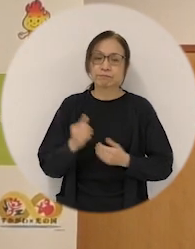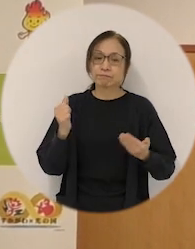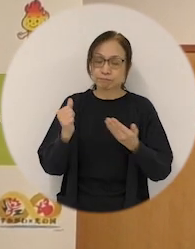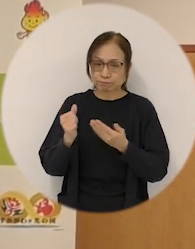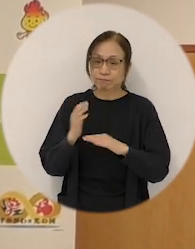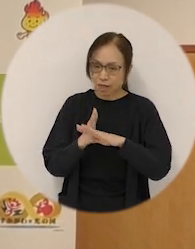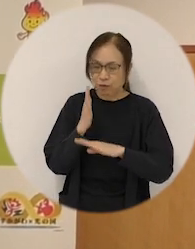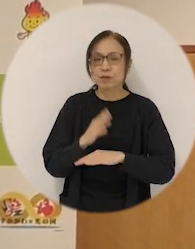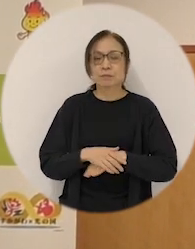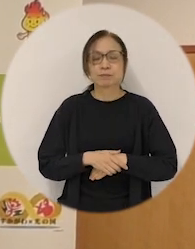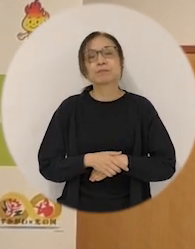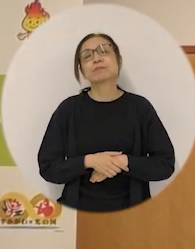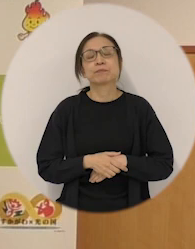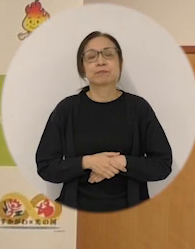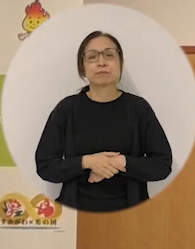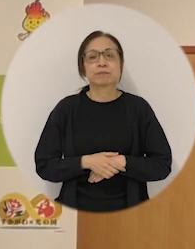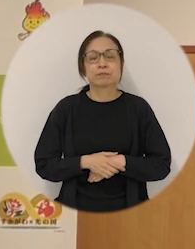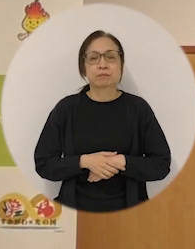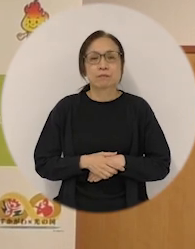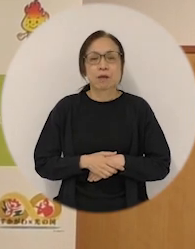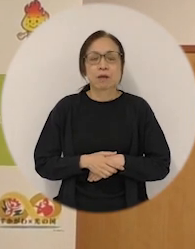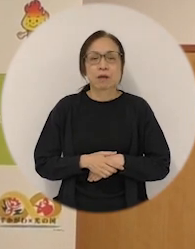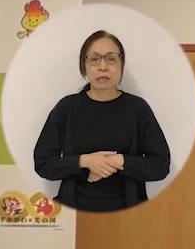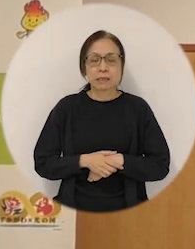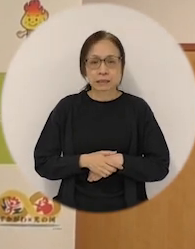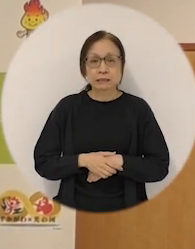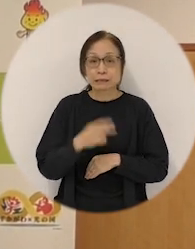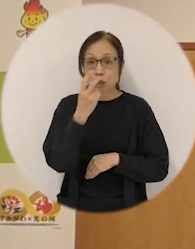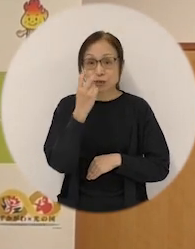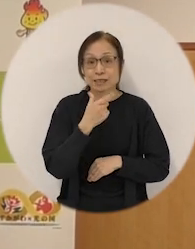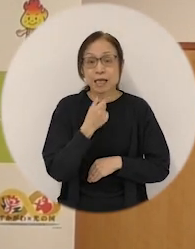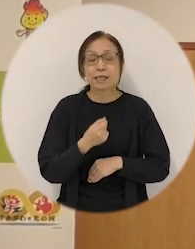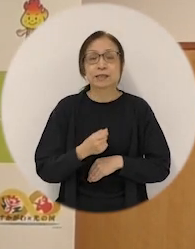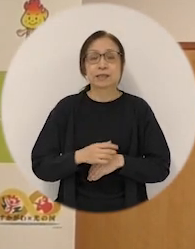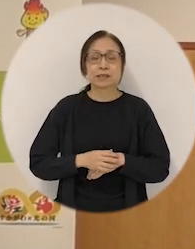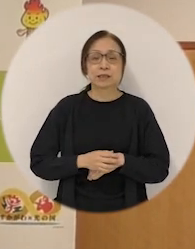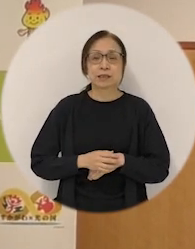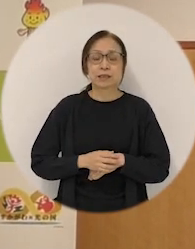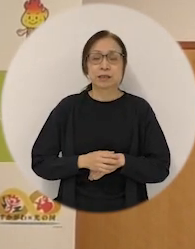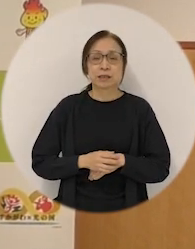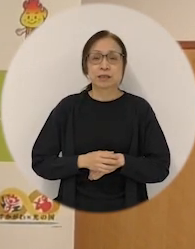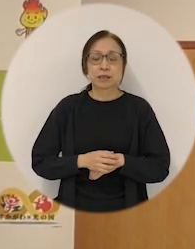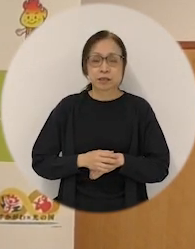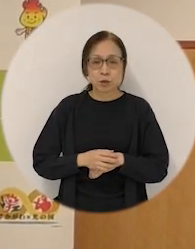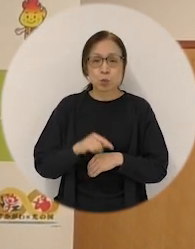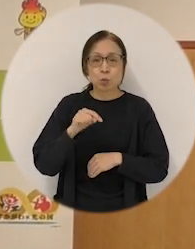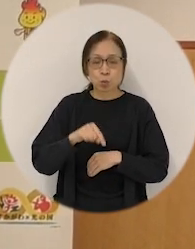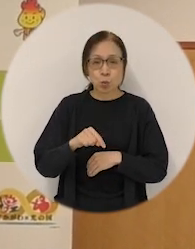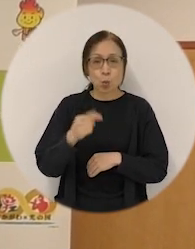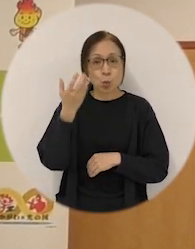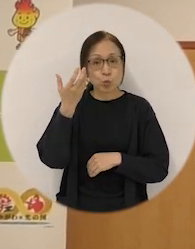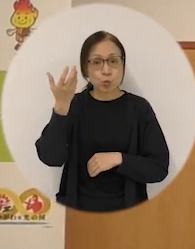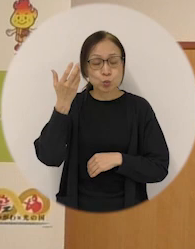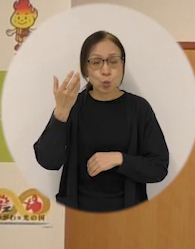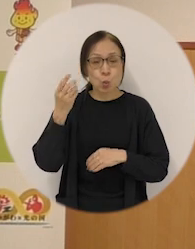ありがとうございます。ですいません、確認念のためですけど、この塚川空想フェスティバルっていうのは